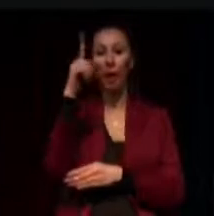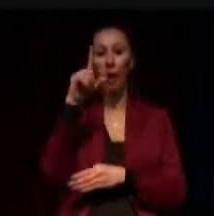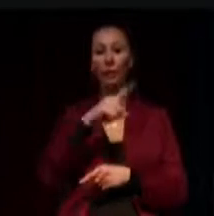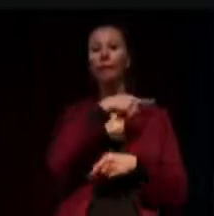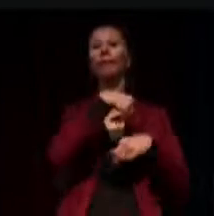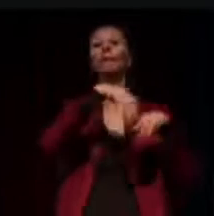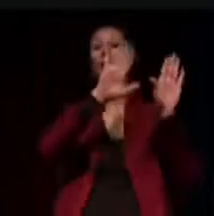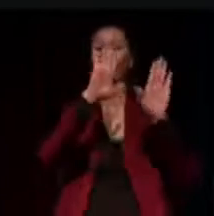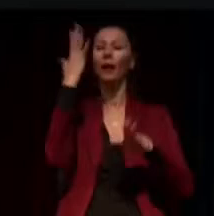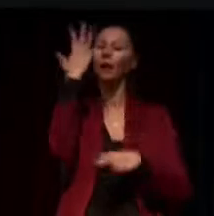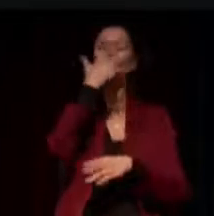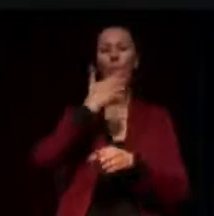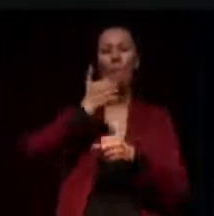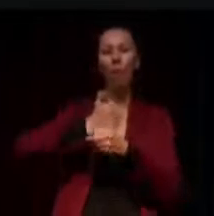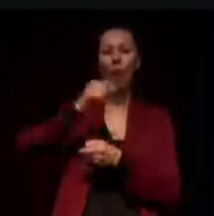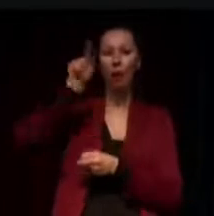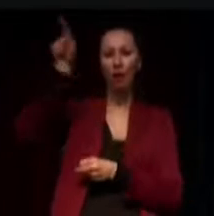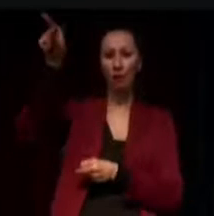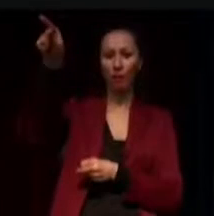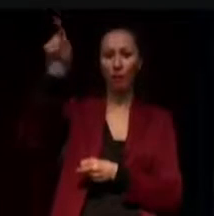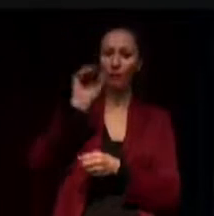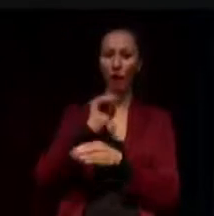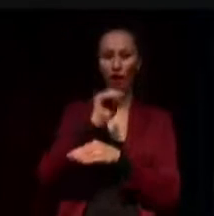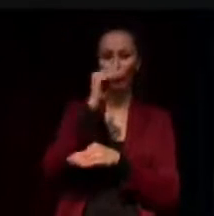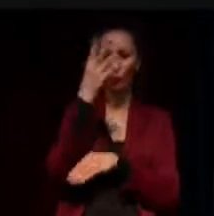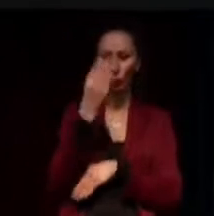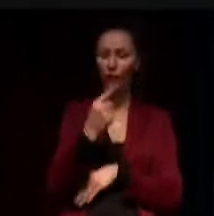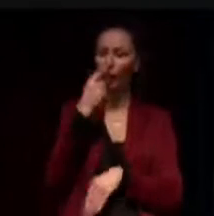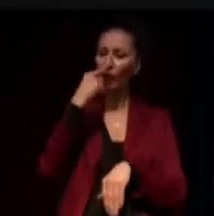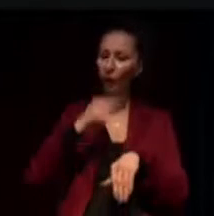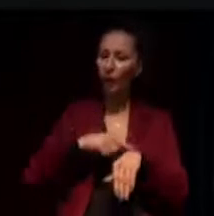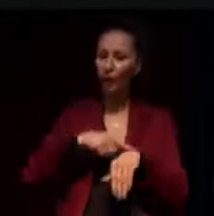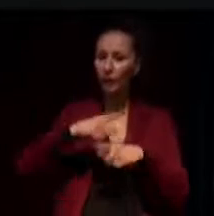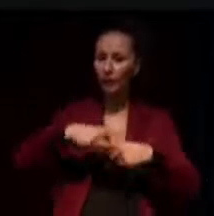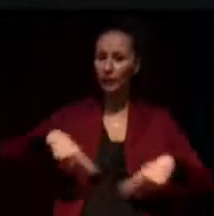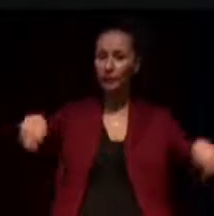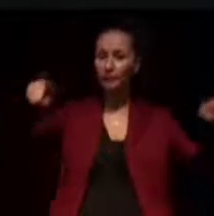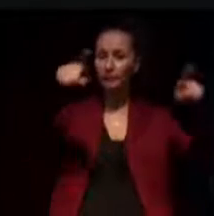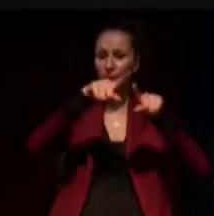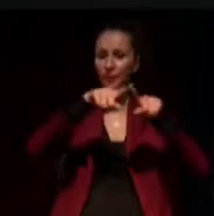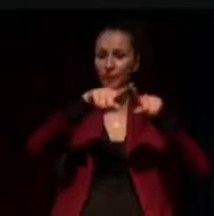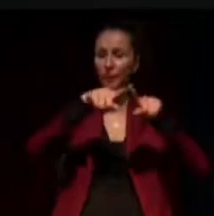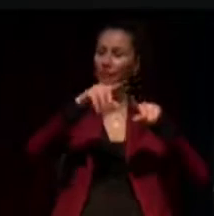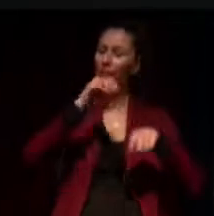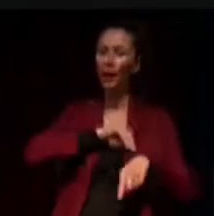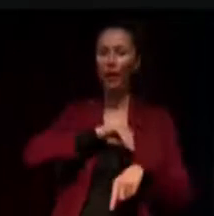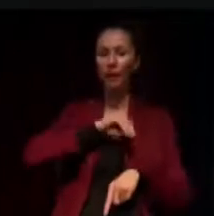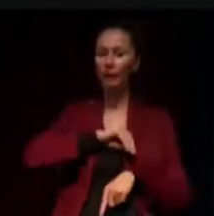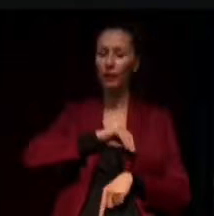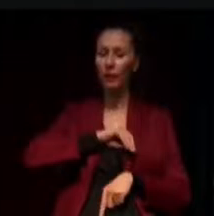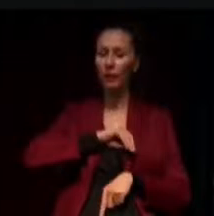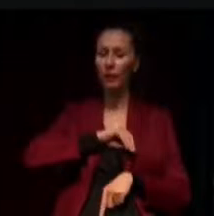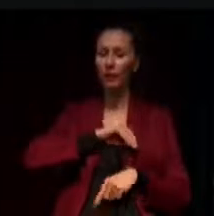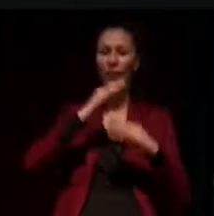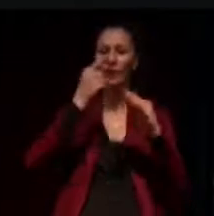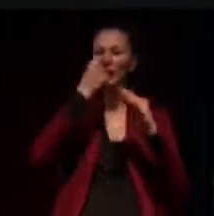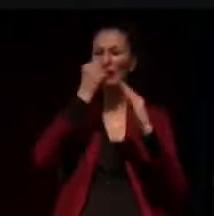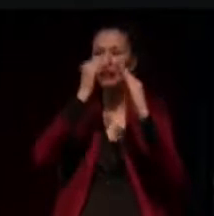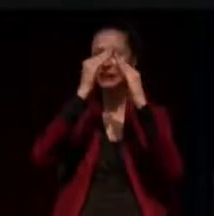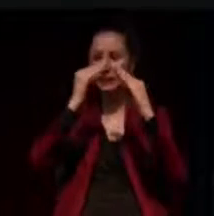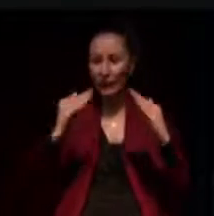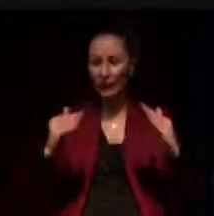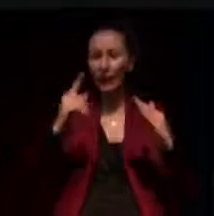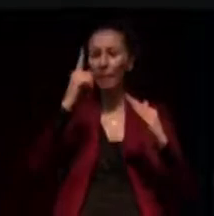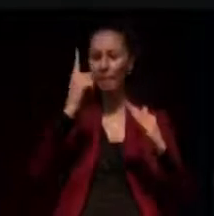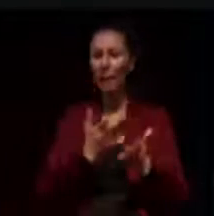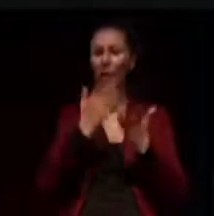değil Karabağlar'da yaşanmış olsaydı, inanın ama inanın herhalde çadır